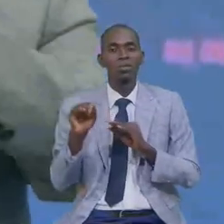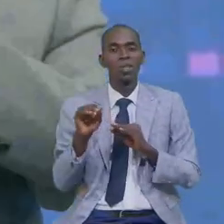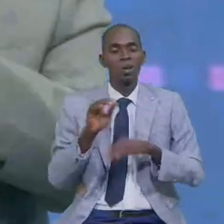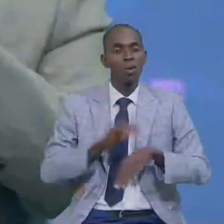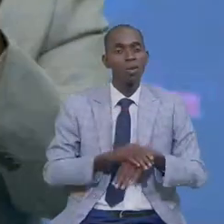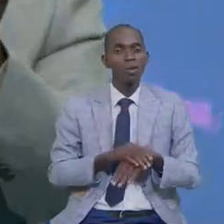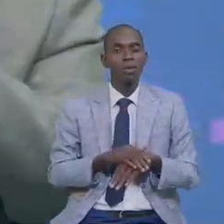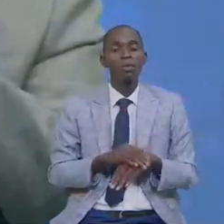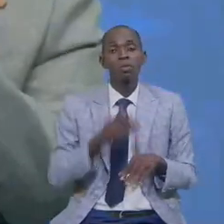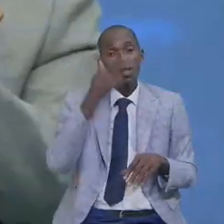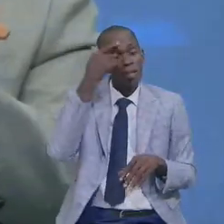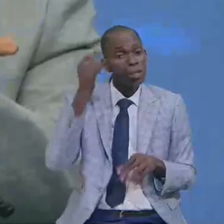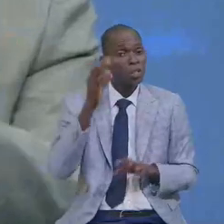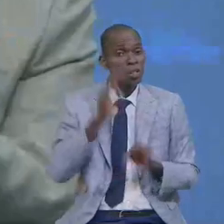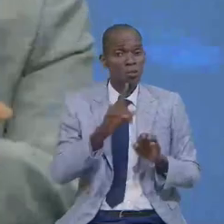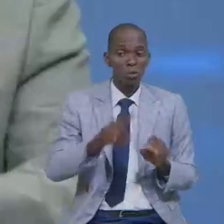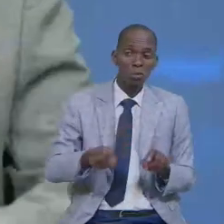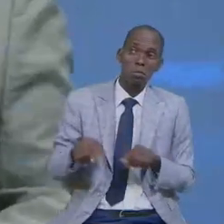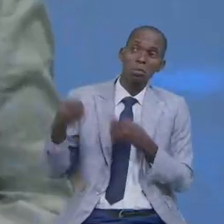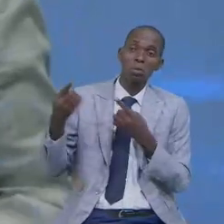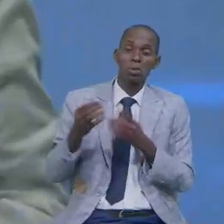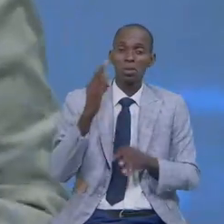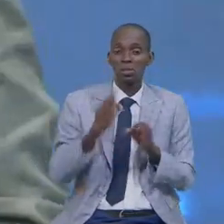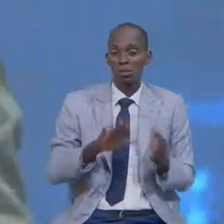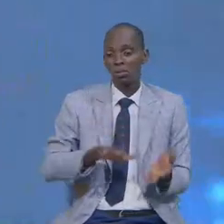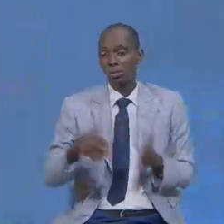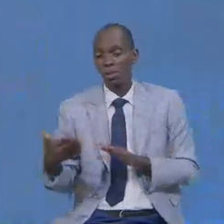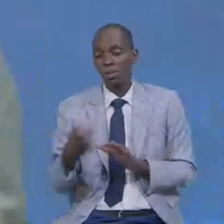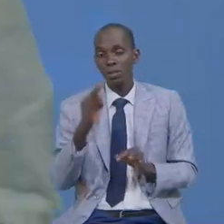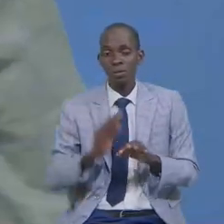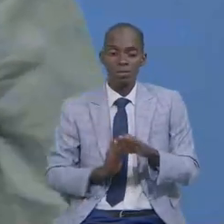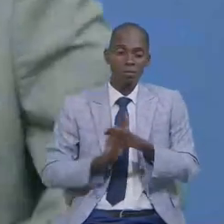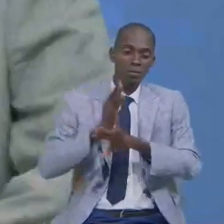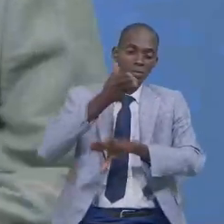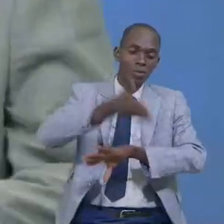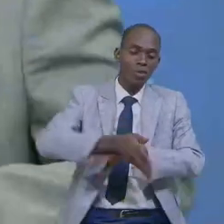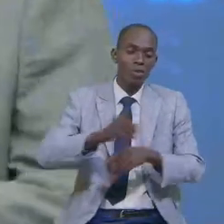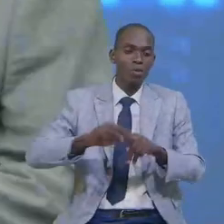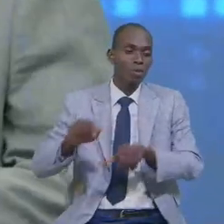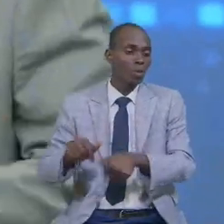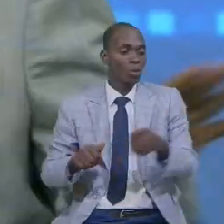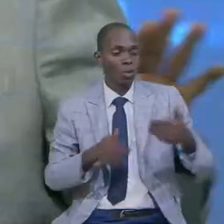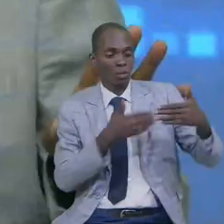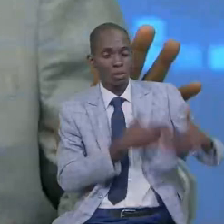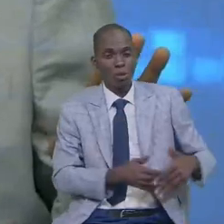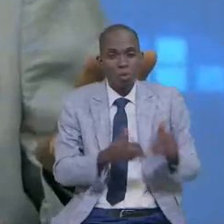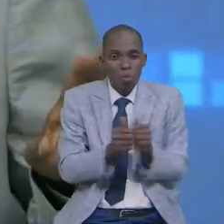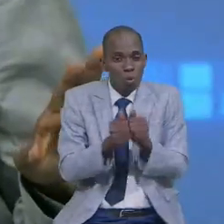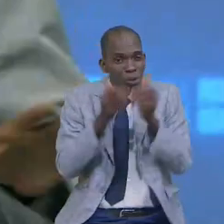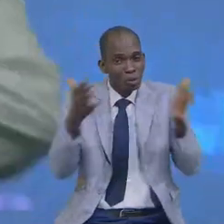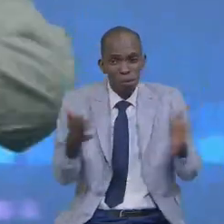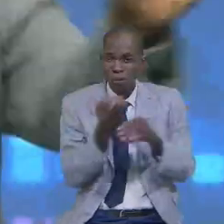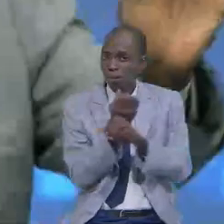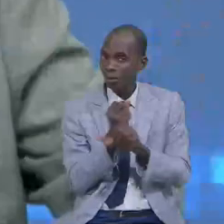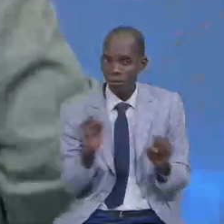bord. Parce que si vous allez vous traverser pour passer à l'autre bord, sans le salut,